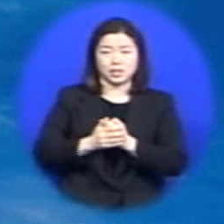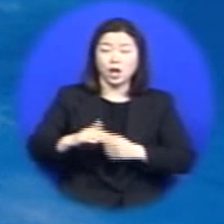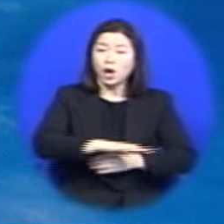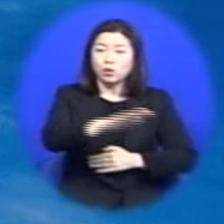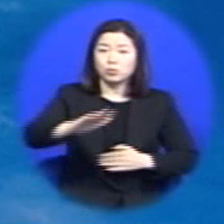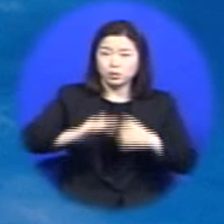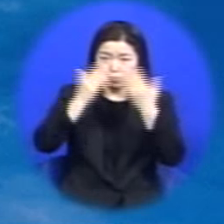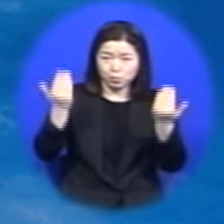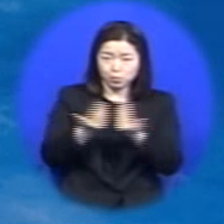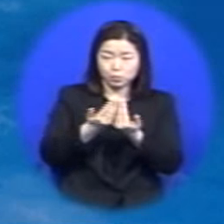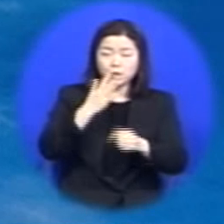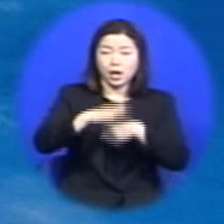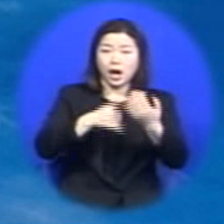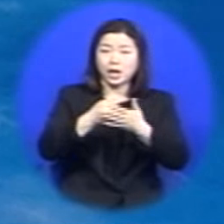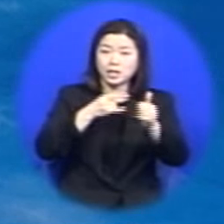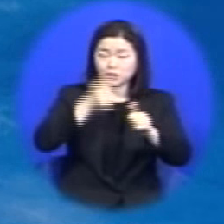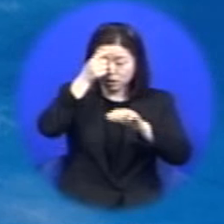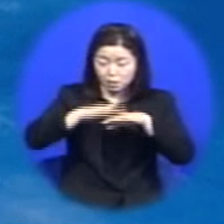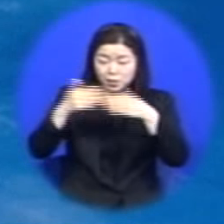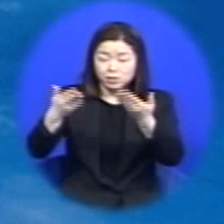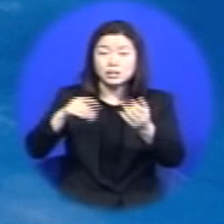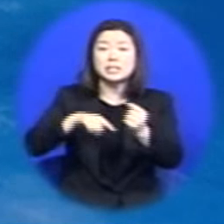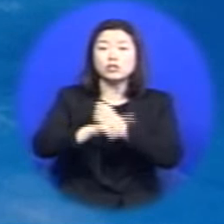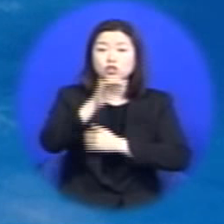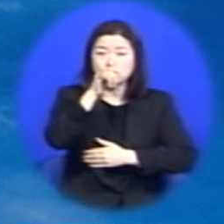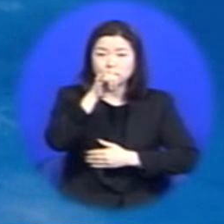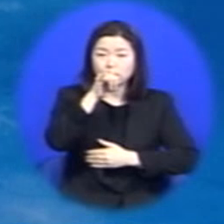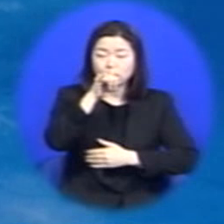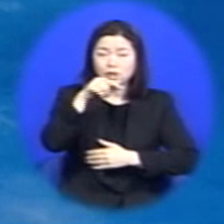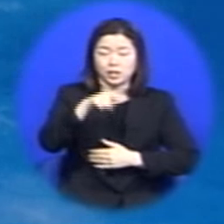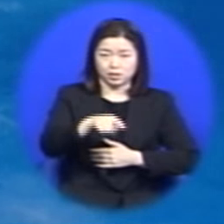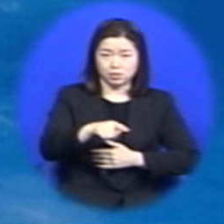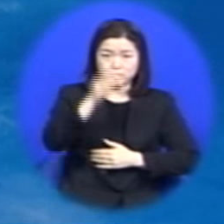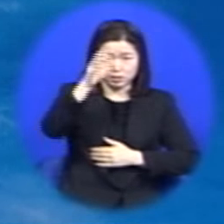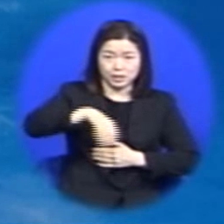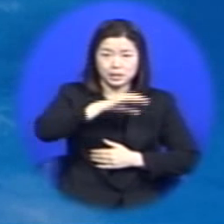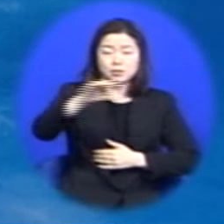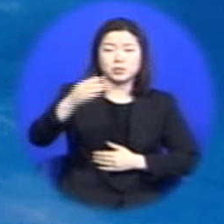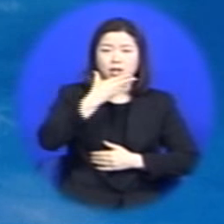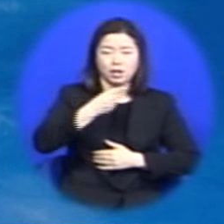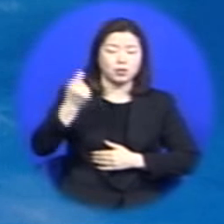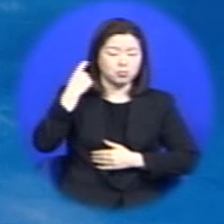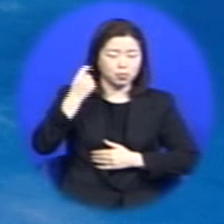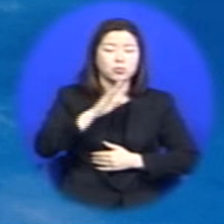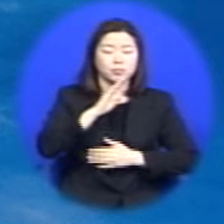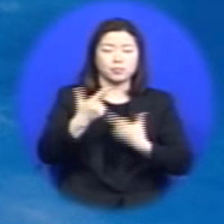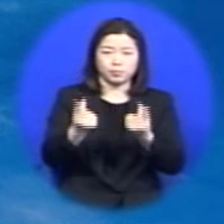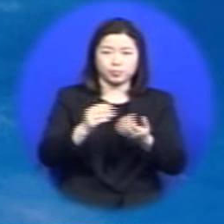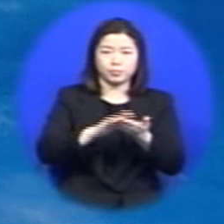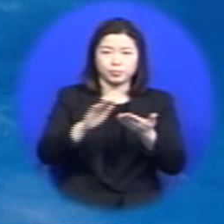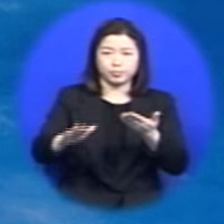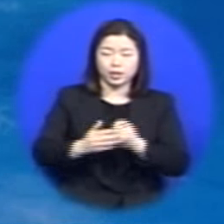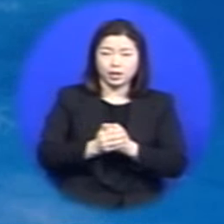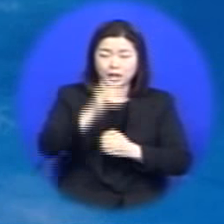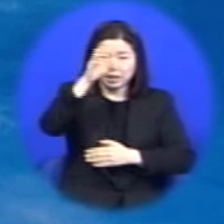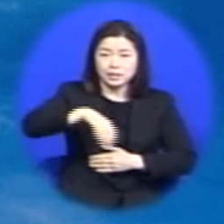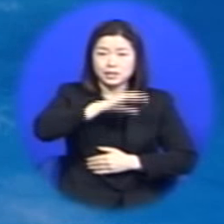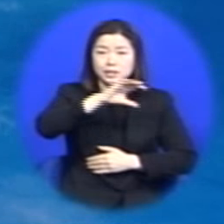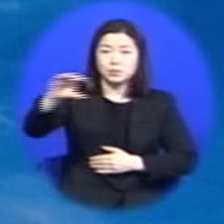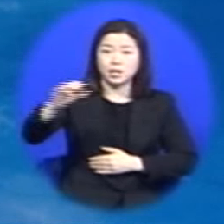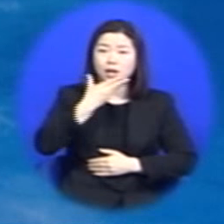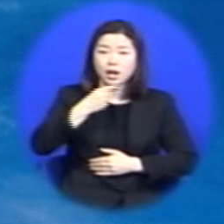대한 이유가 있습니다. 그것은 십자가 복음입니다. 십자가 복음으로